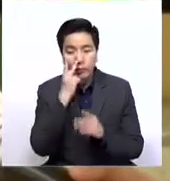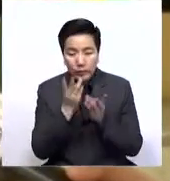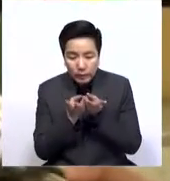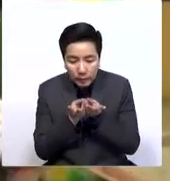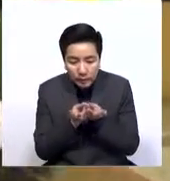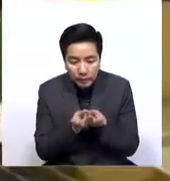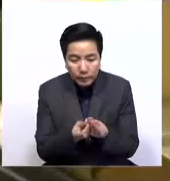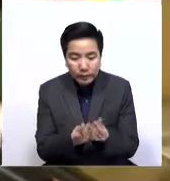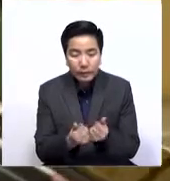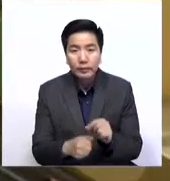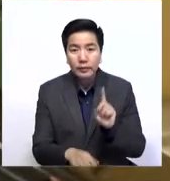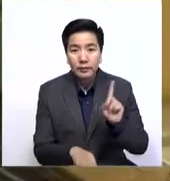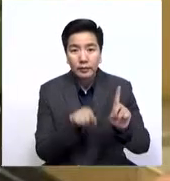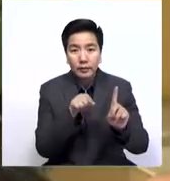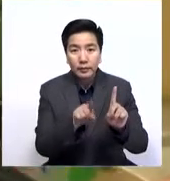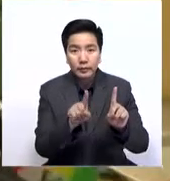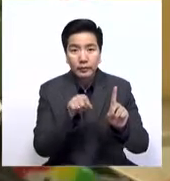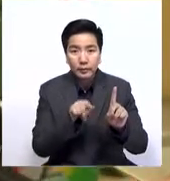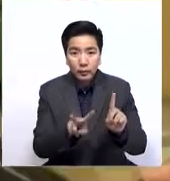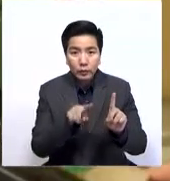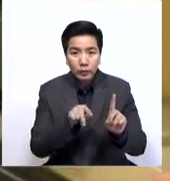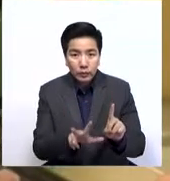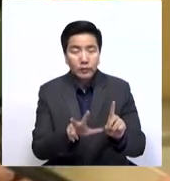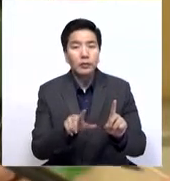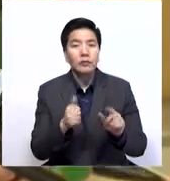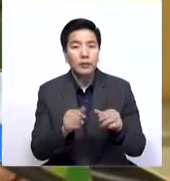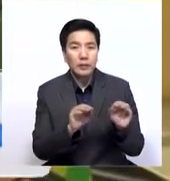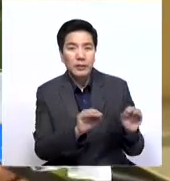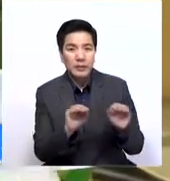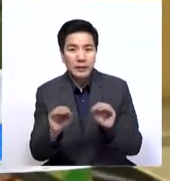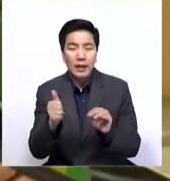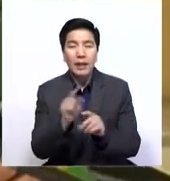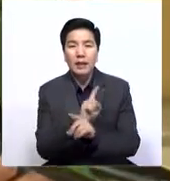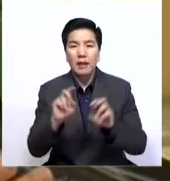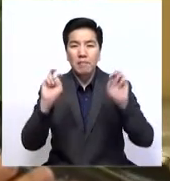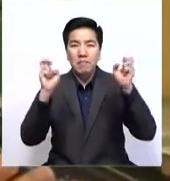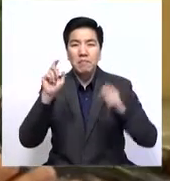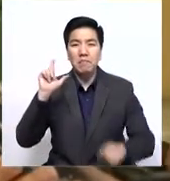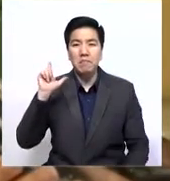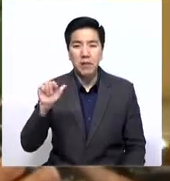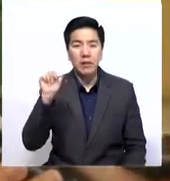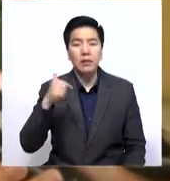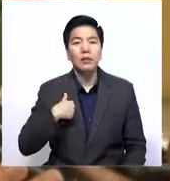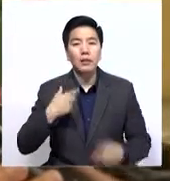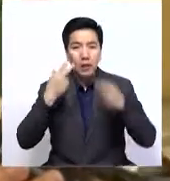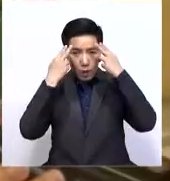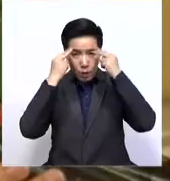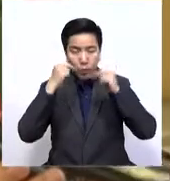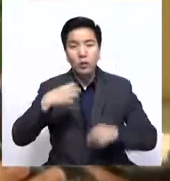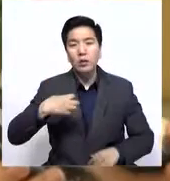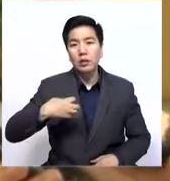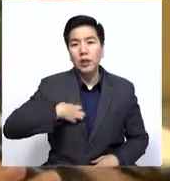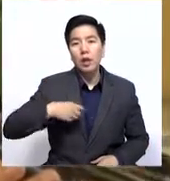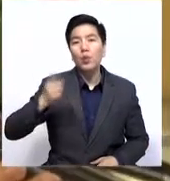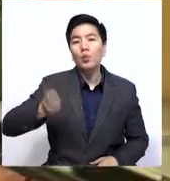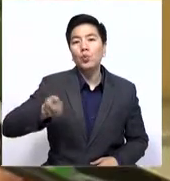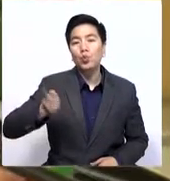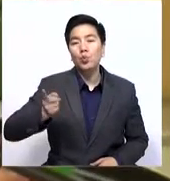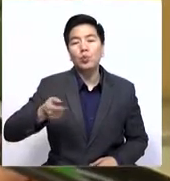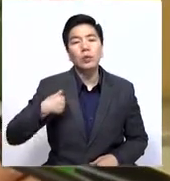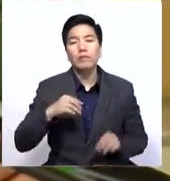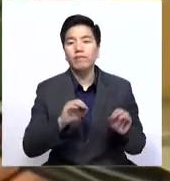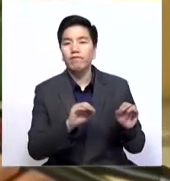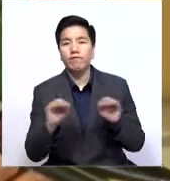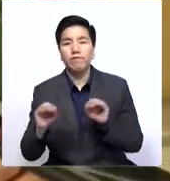ละเอียดข้อ 1.1 1.2 1.3 ขยับได้แต่ในข้อใหญ่ท่านนายกมีความปรารถนาที่ไม่ได้อยากจะขยับ